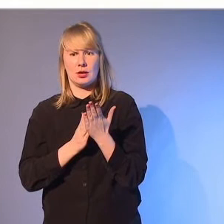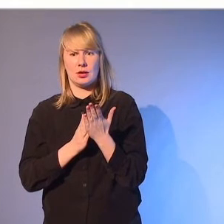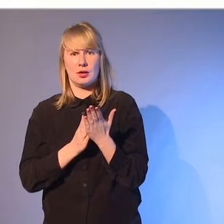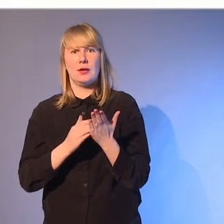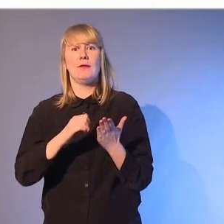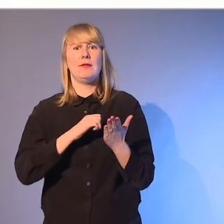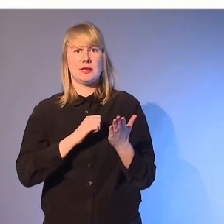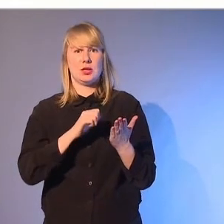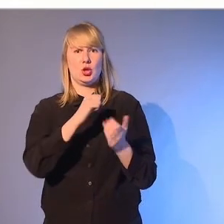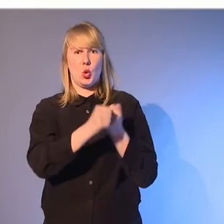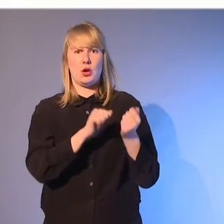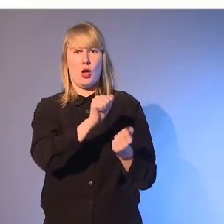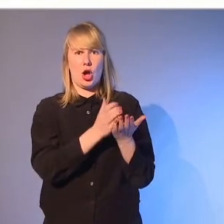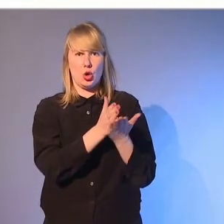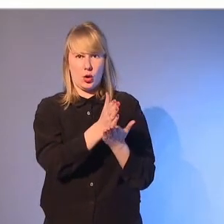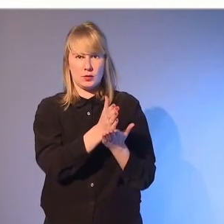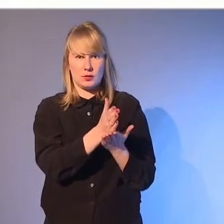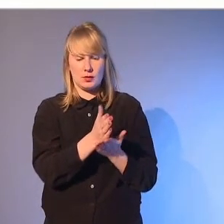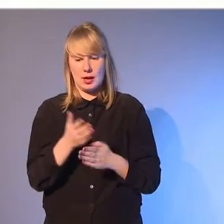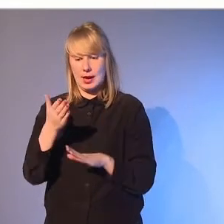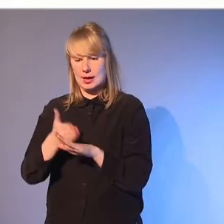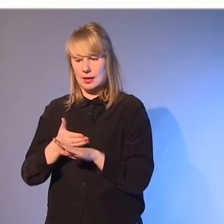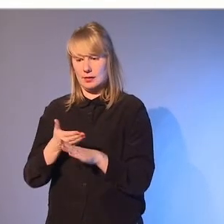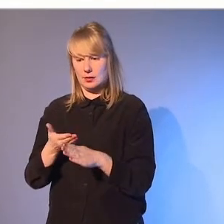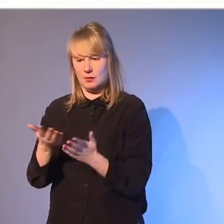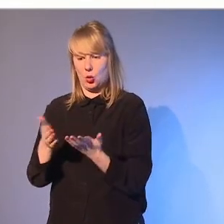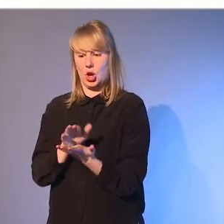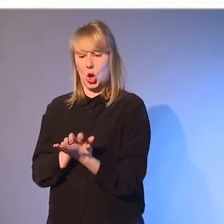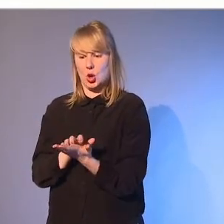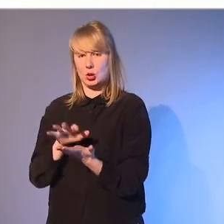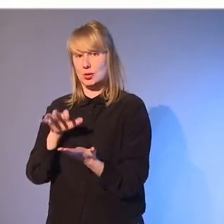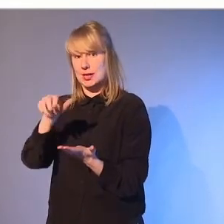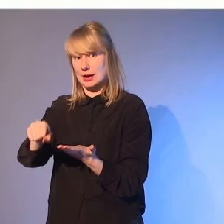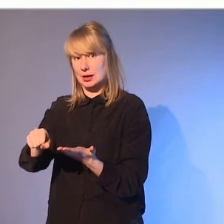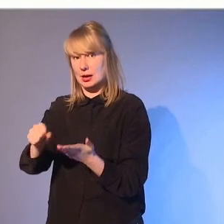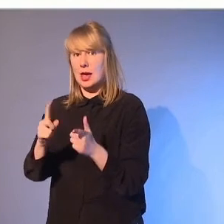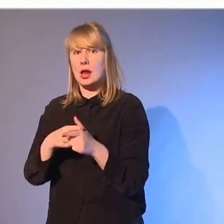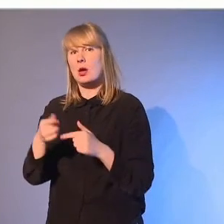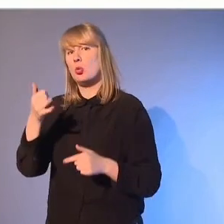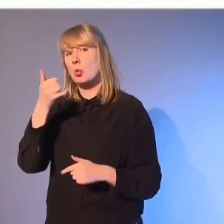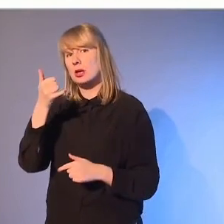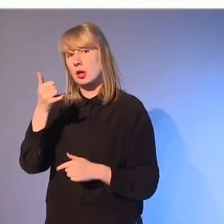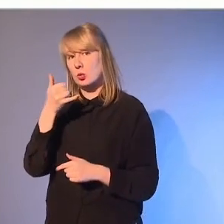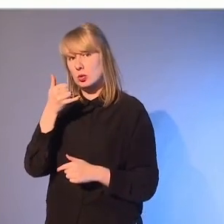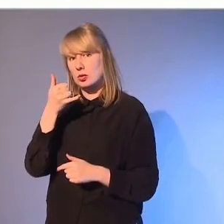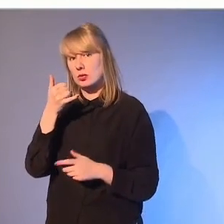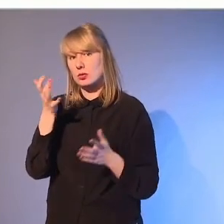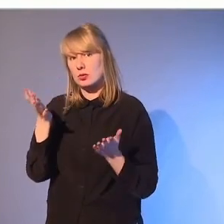analogt. Altså, når elevene får en kalkulator tilgjengelig, eller en mobiltelefon, så